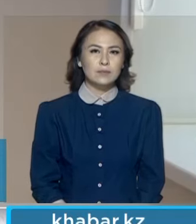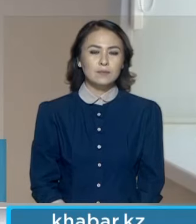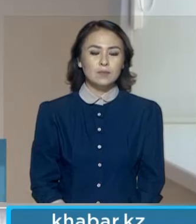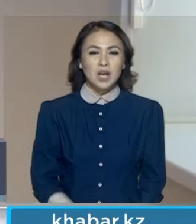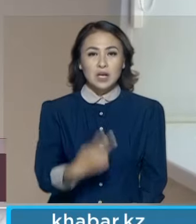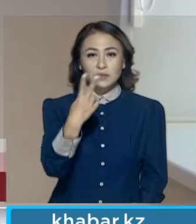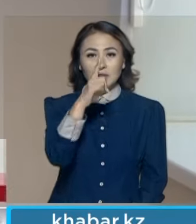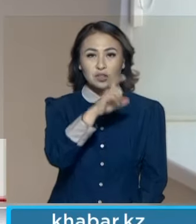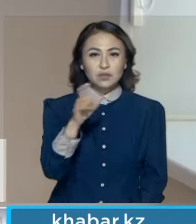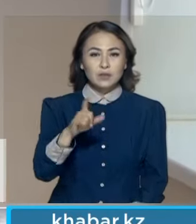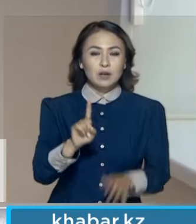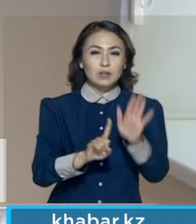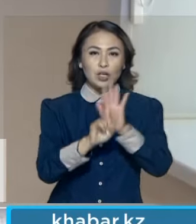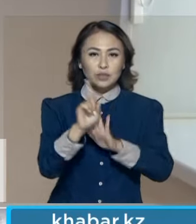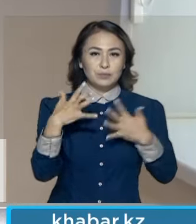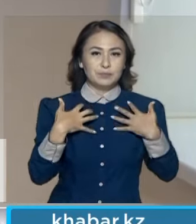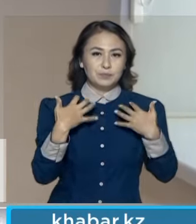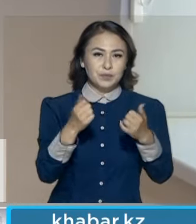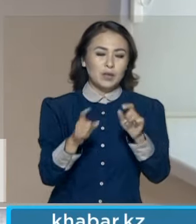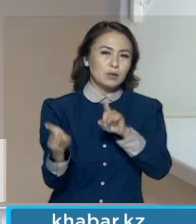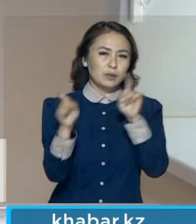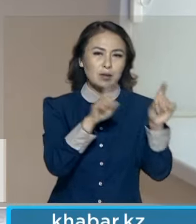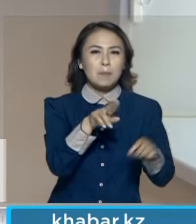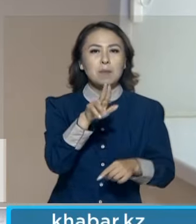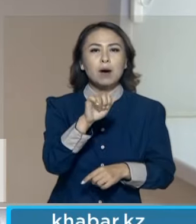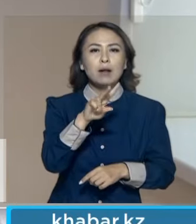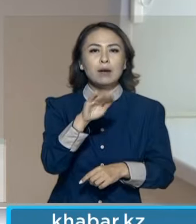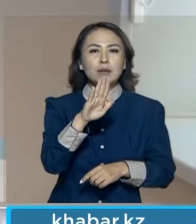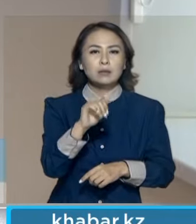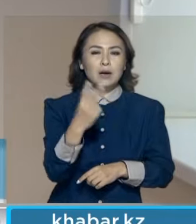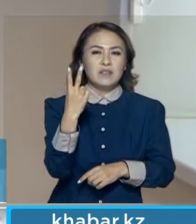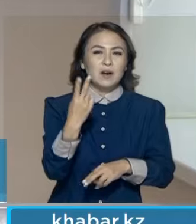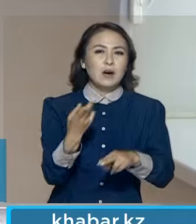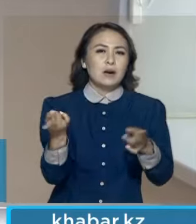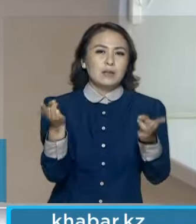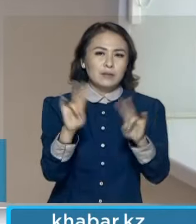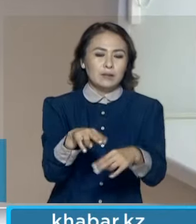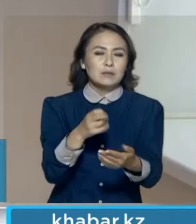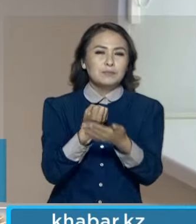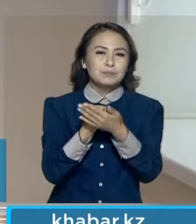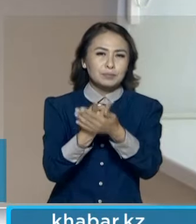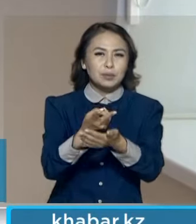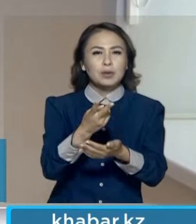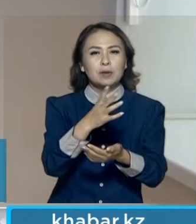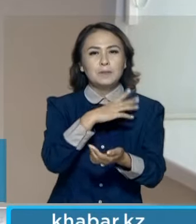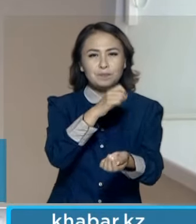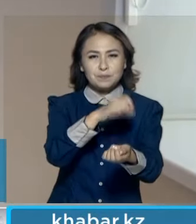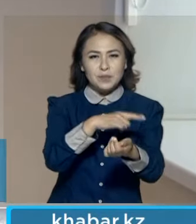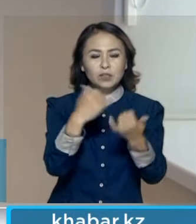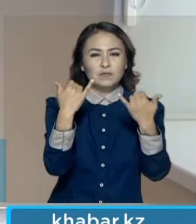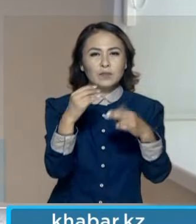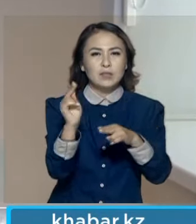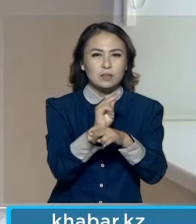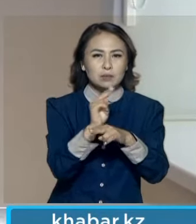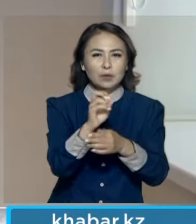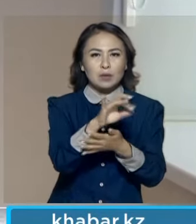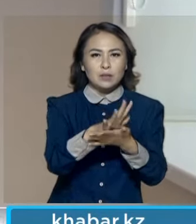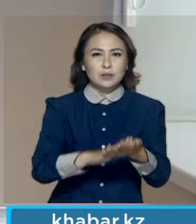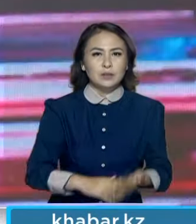Екі науқыз тәуір бола бастағандықтан жалпы палатаға ауыстырдық, ал екі науқыз жансақтау бөлімінде жатыр. Жағдайлары ауыр, оларға қажетті емдом